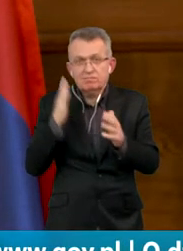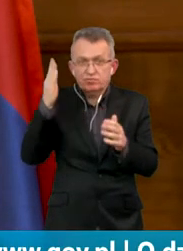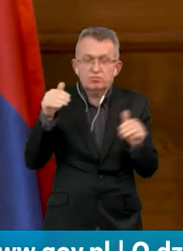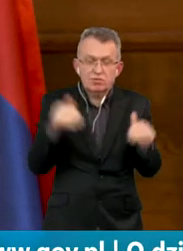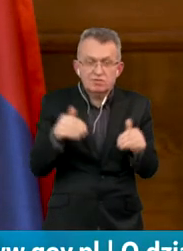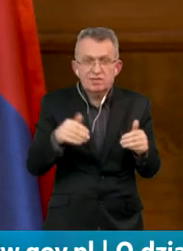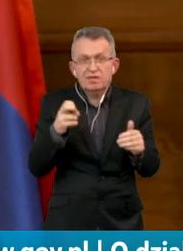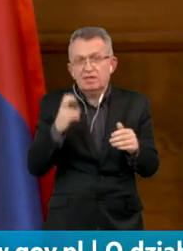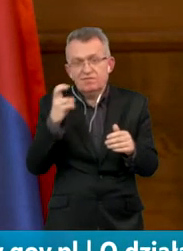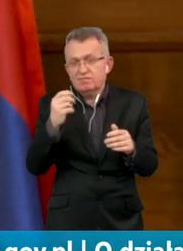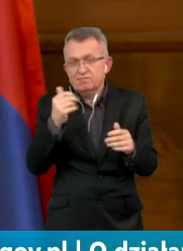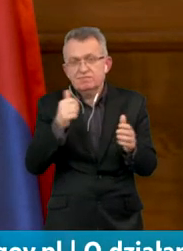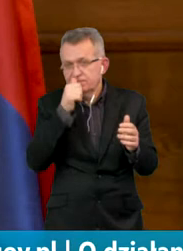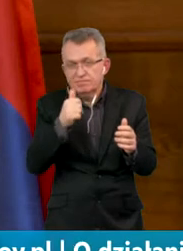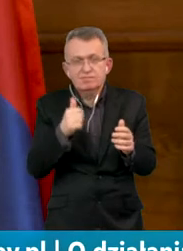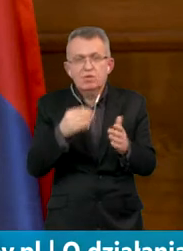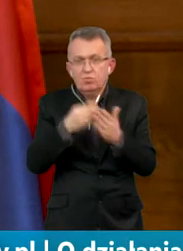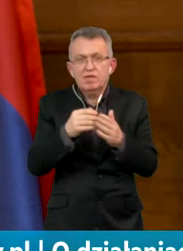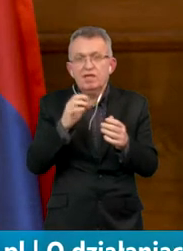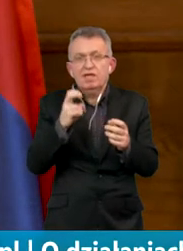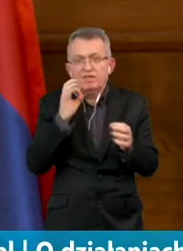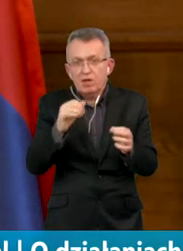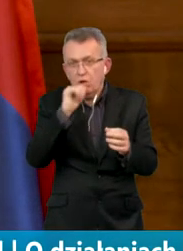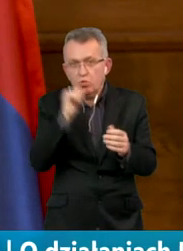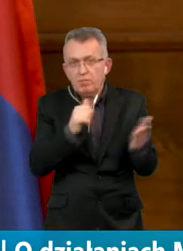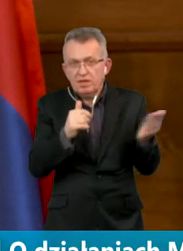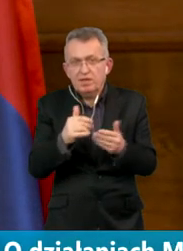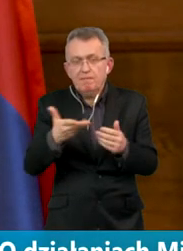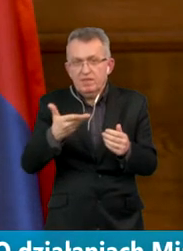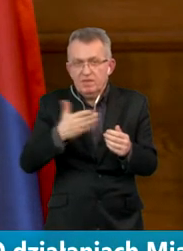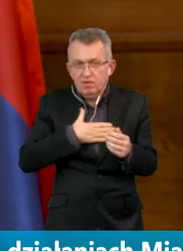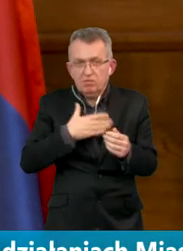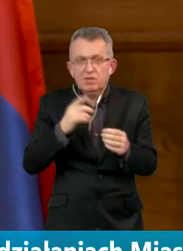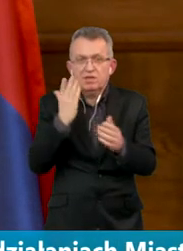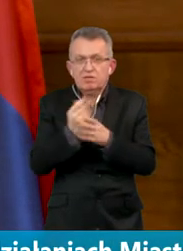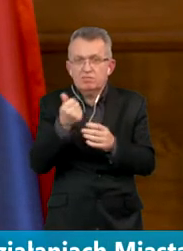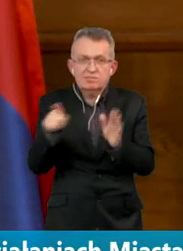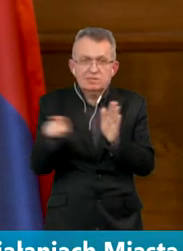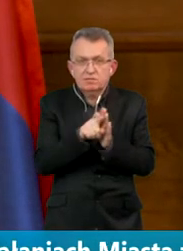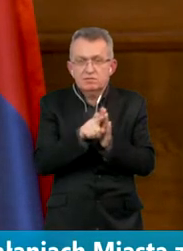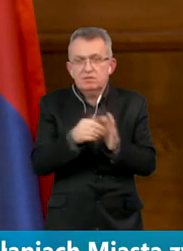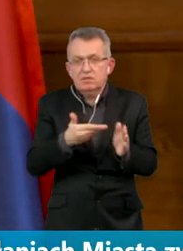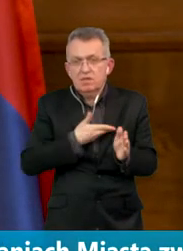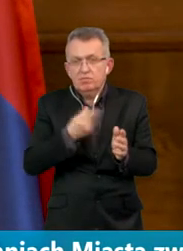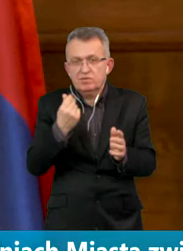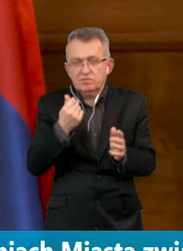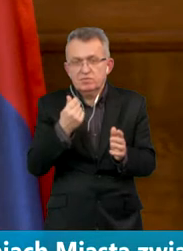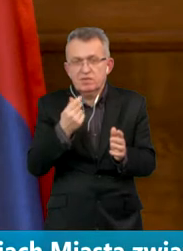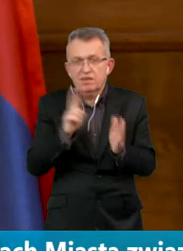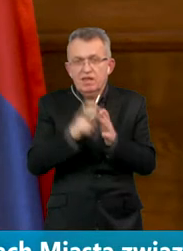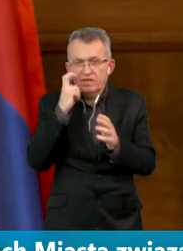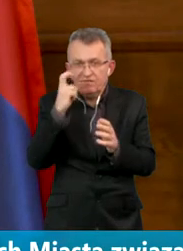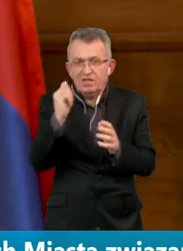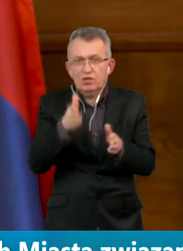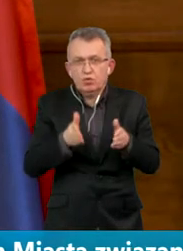szansa, pojawią się środki. Zwykle jest tak, że w środkach unijnych dostajemy przydział środków na tramwaje i